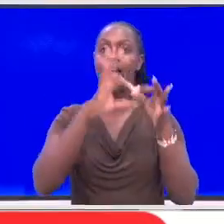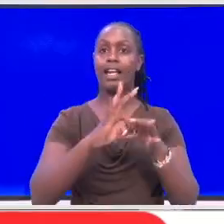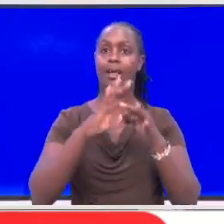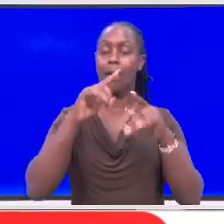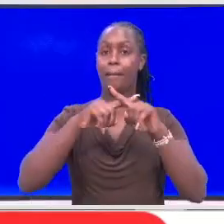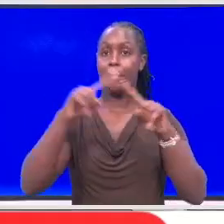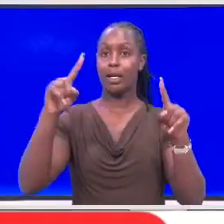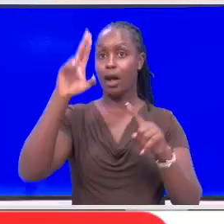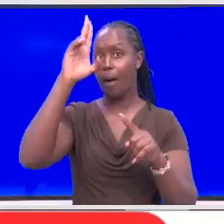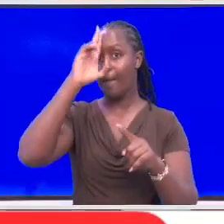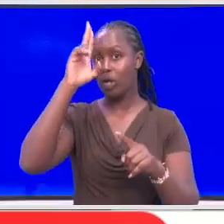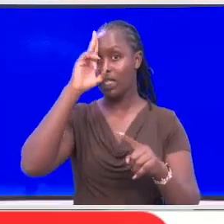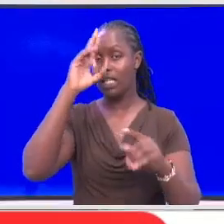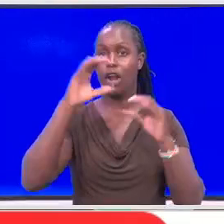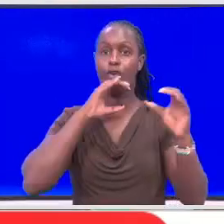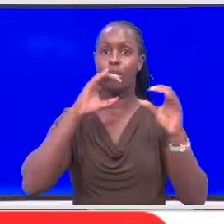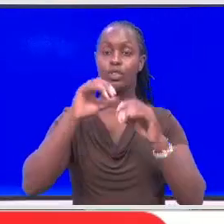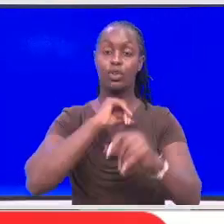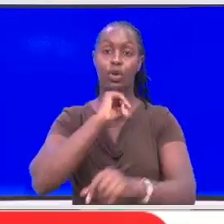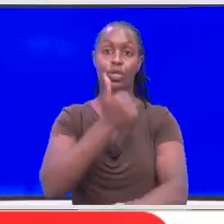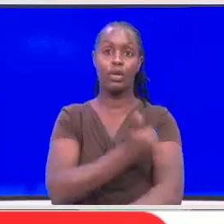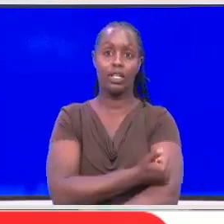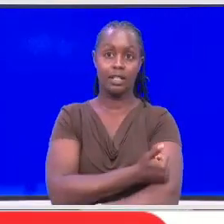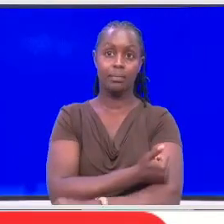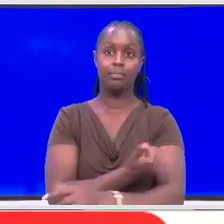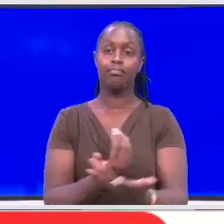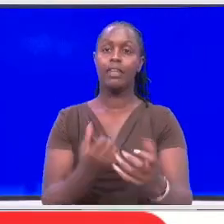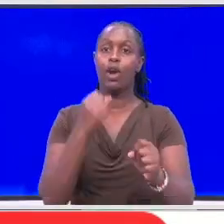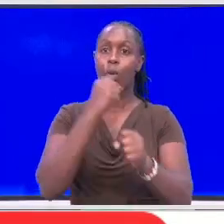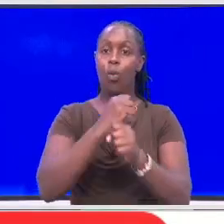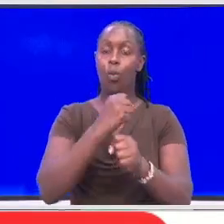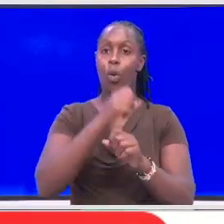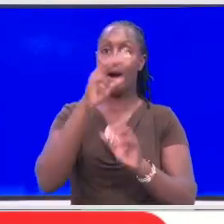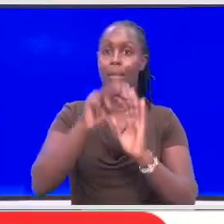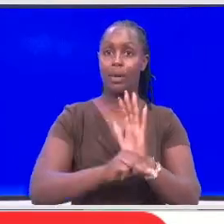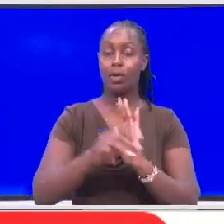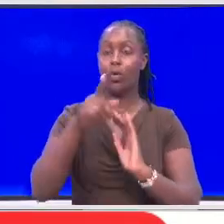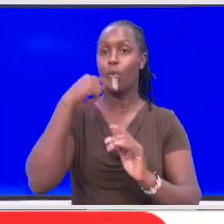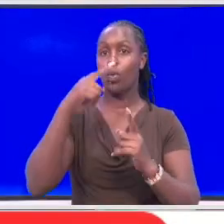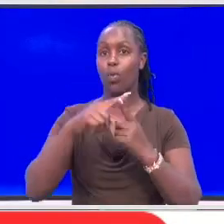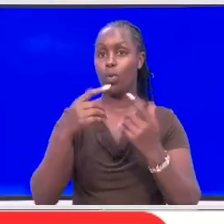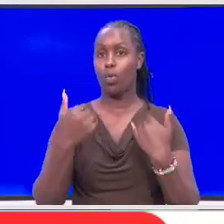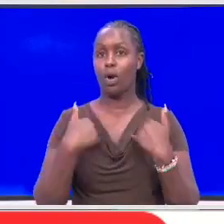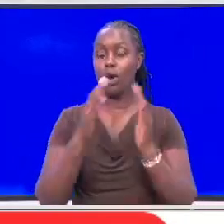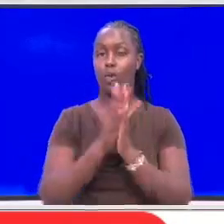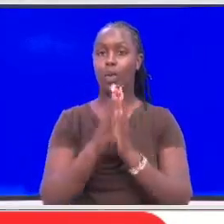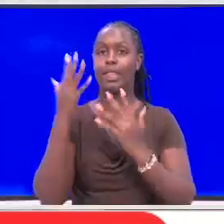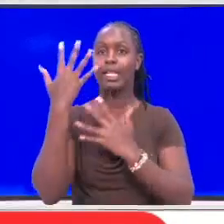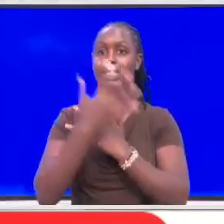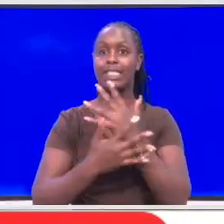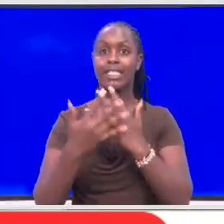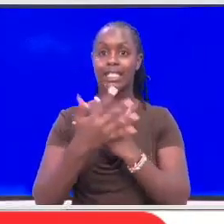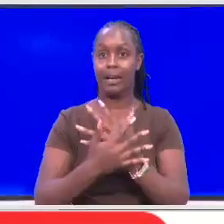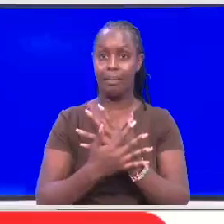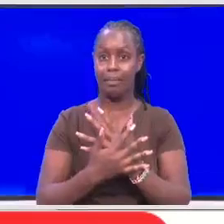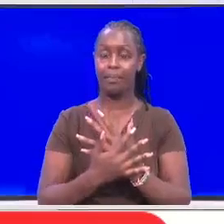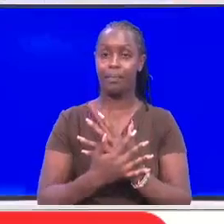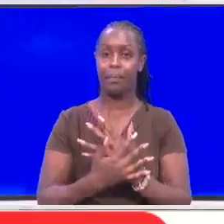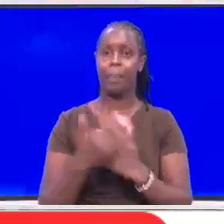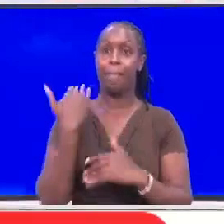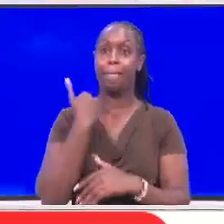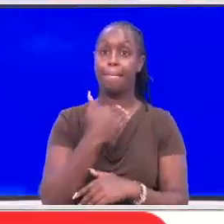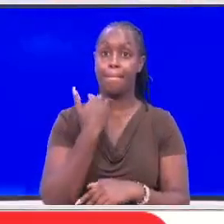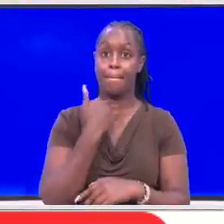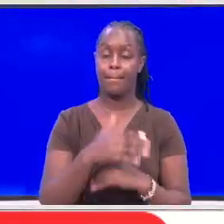Communication Authority, our colleagues who deal with cybercrime, I want to say thank you. Haya yanajiri